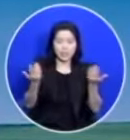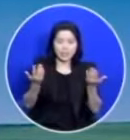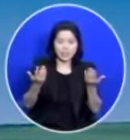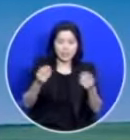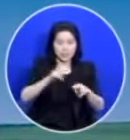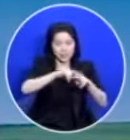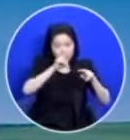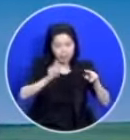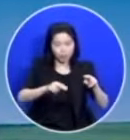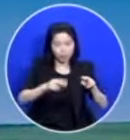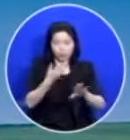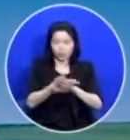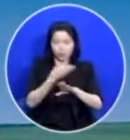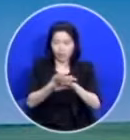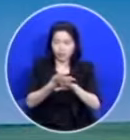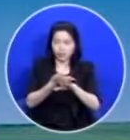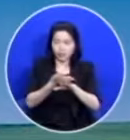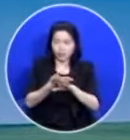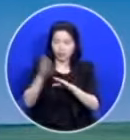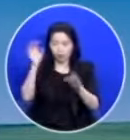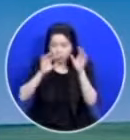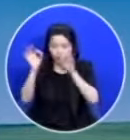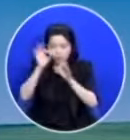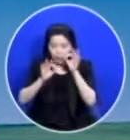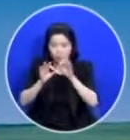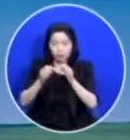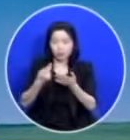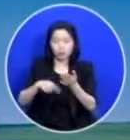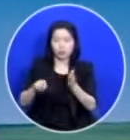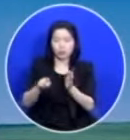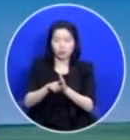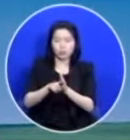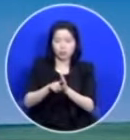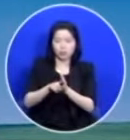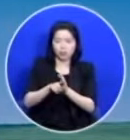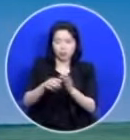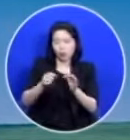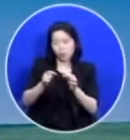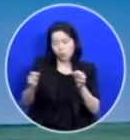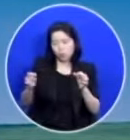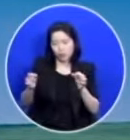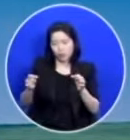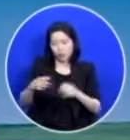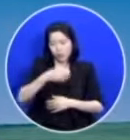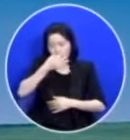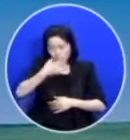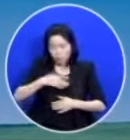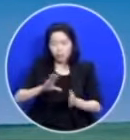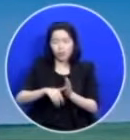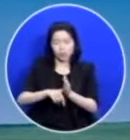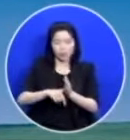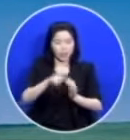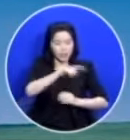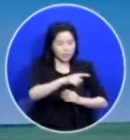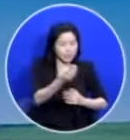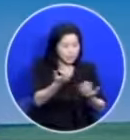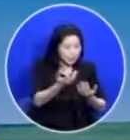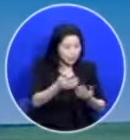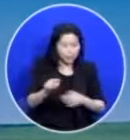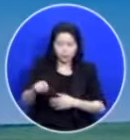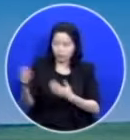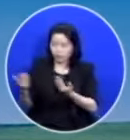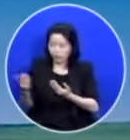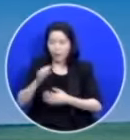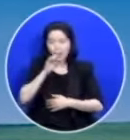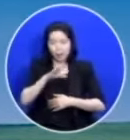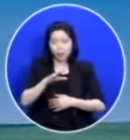다음 직장을 걷기 위해서 한동안 구하지 못해서 애를 쓴 적이 있어요이 직장 저 직장도 안 되고